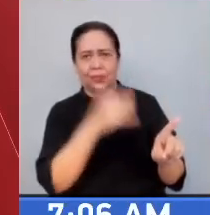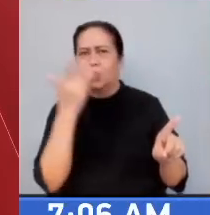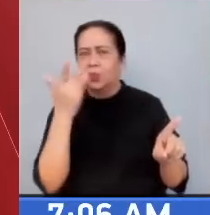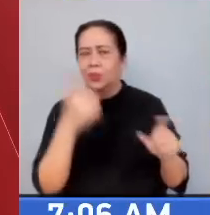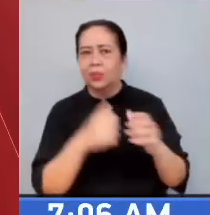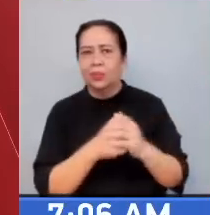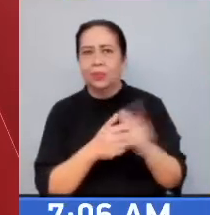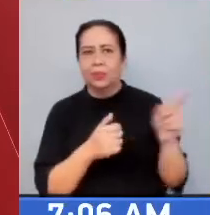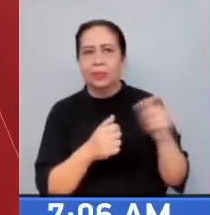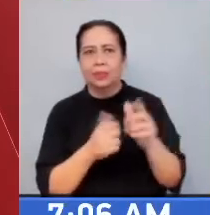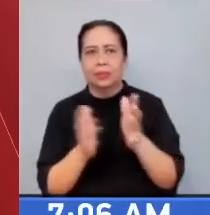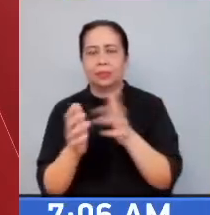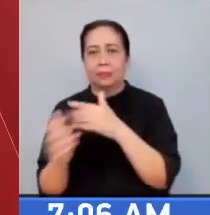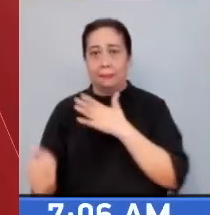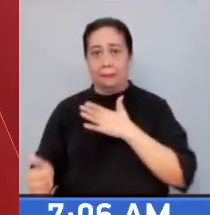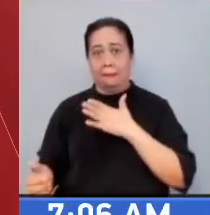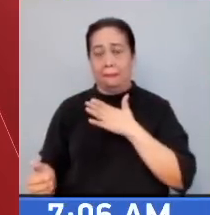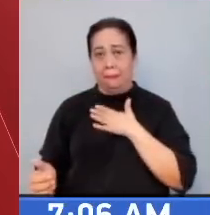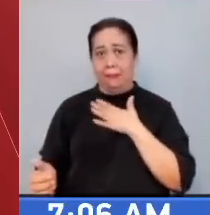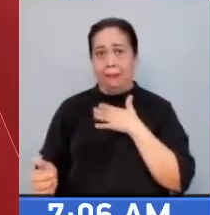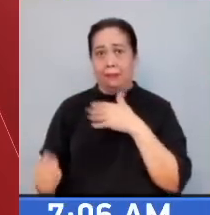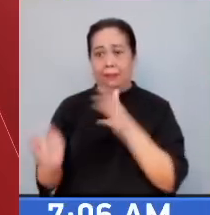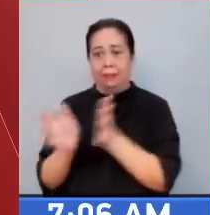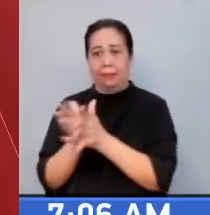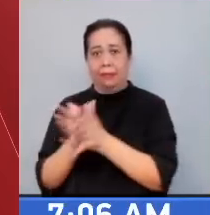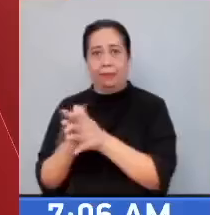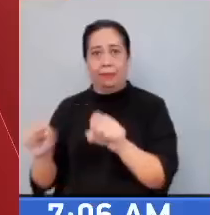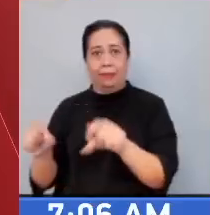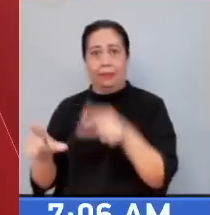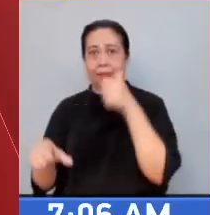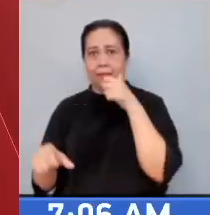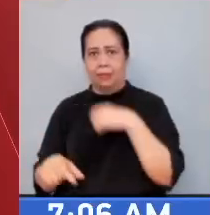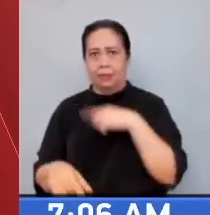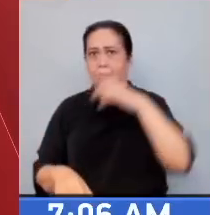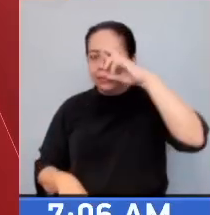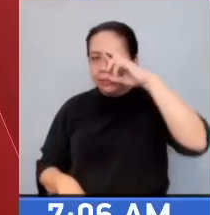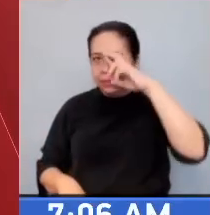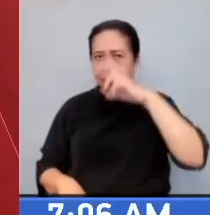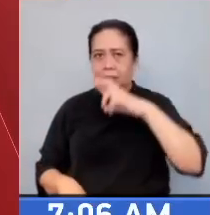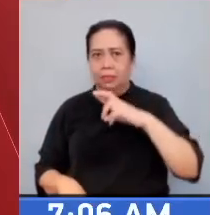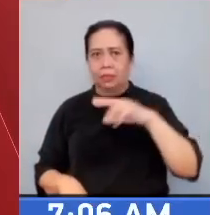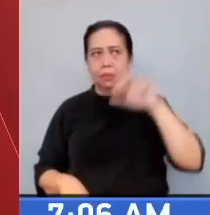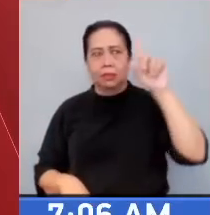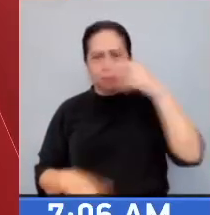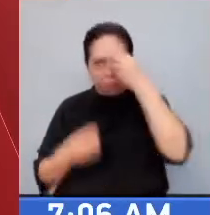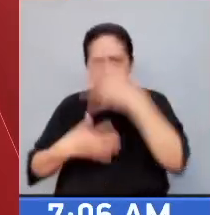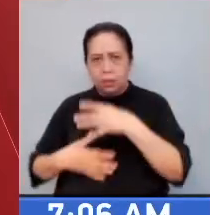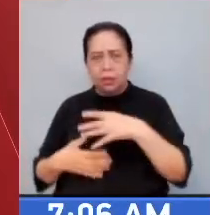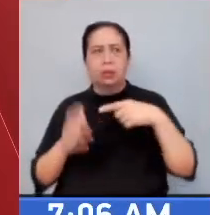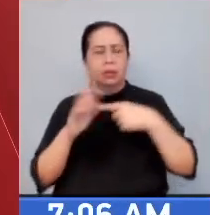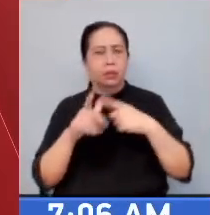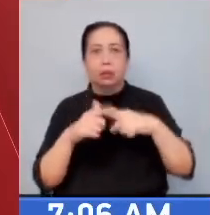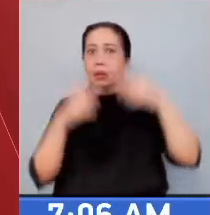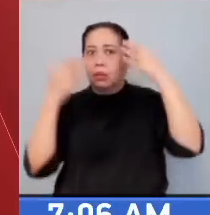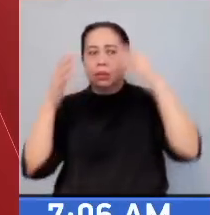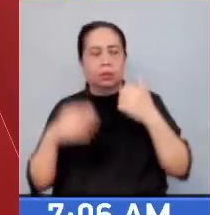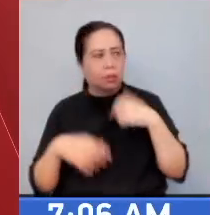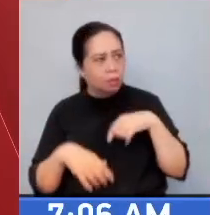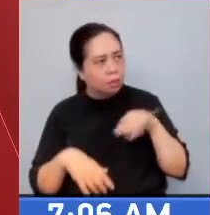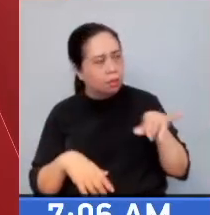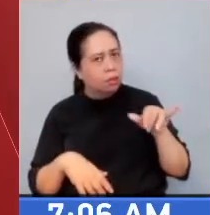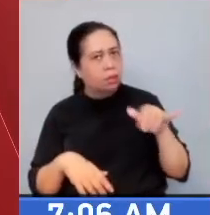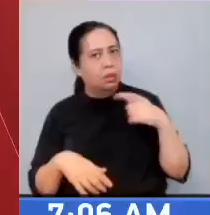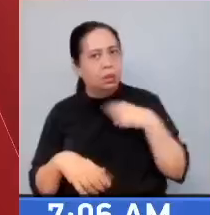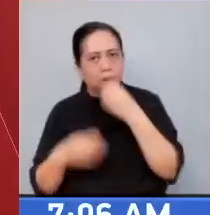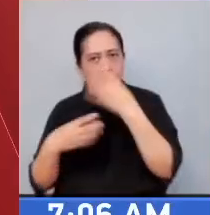ko, sinisilipan niya. Isa o dalawang buwan, nakabalik sa amin. Hindi ko alam kung sino nagpabalik sa